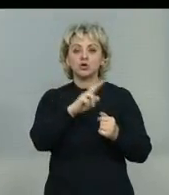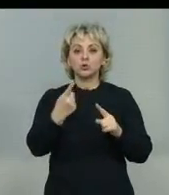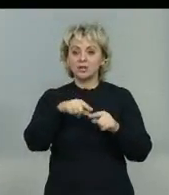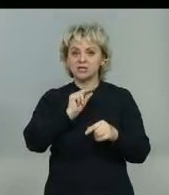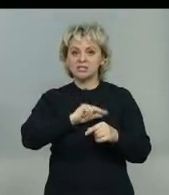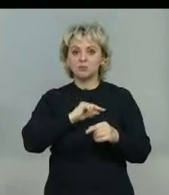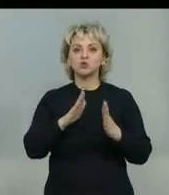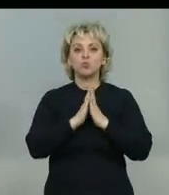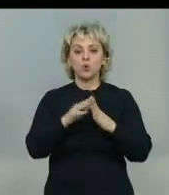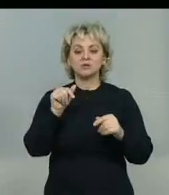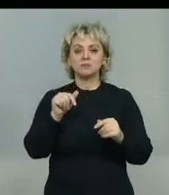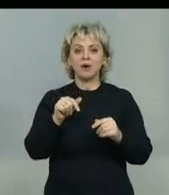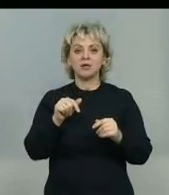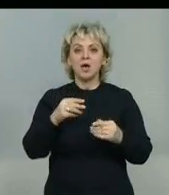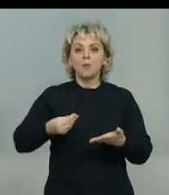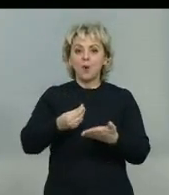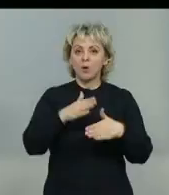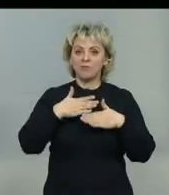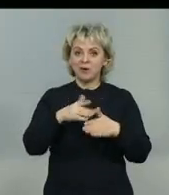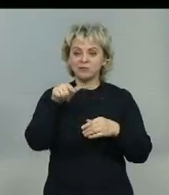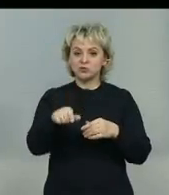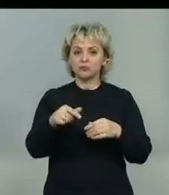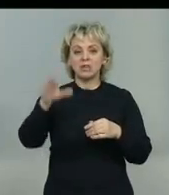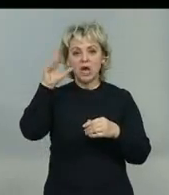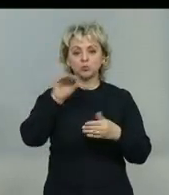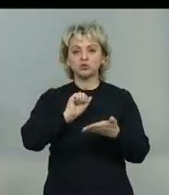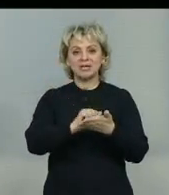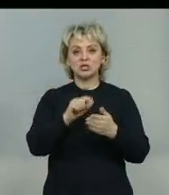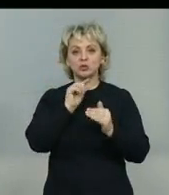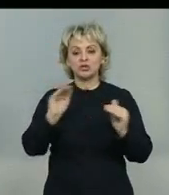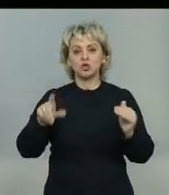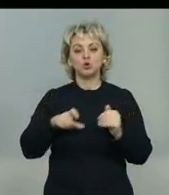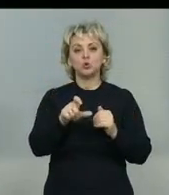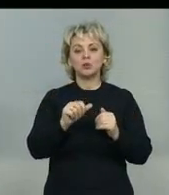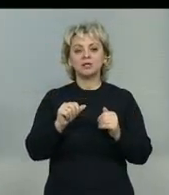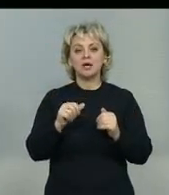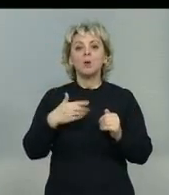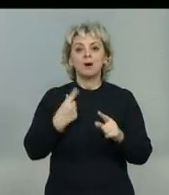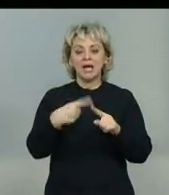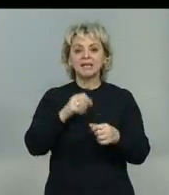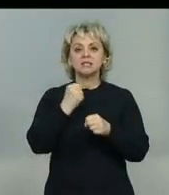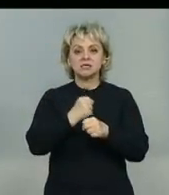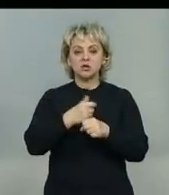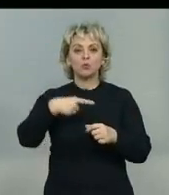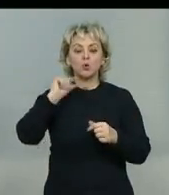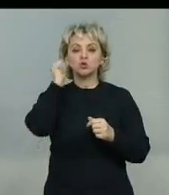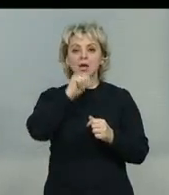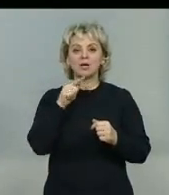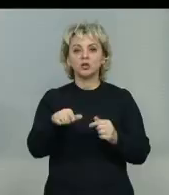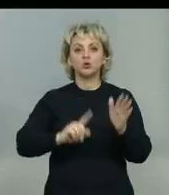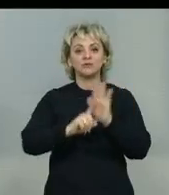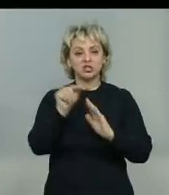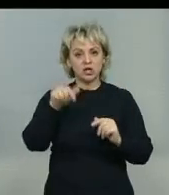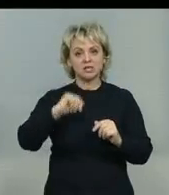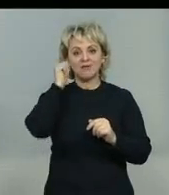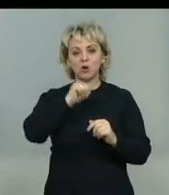этим работал, с просьбой профинансировать научное издание «Тихий Дон». Мы это сделали в прошлом году, и в начале